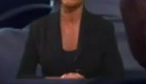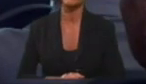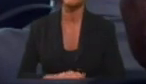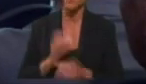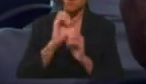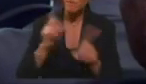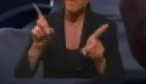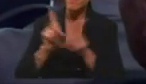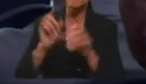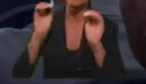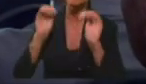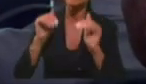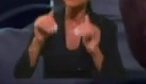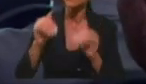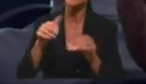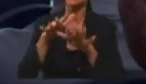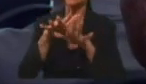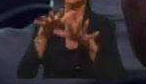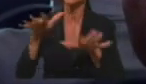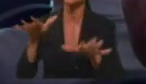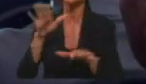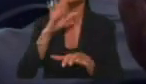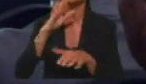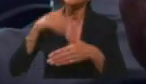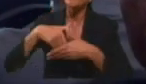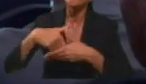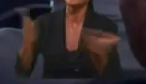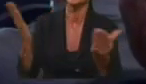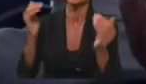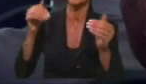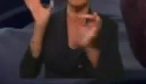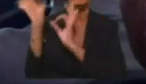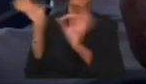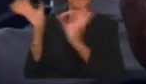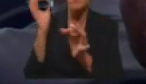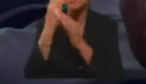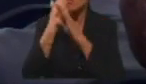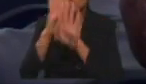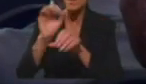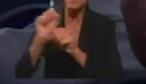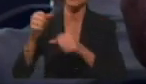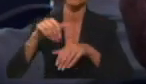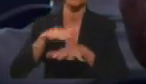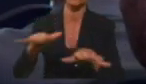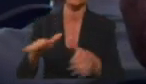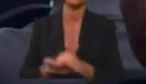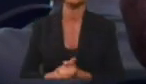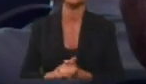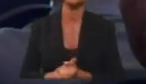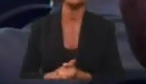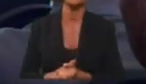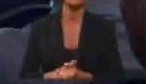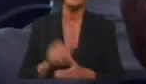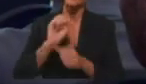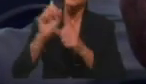oczywiście powinni też być w możliwie w dużej liczbie kanałów dystrybucji, których jak informacji, o których pokazaliśmy, jest dużo. I tutaj pojawia się